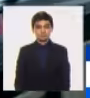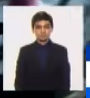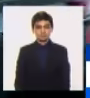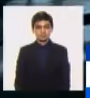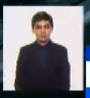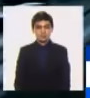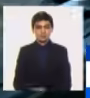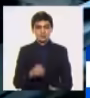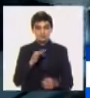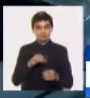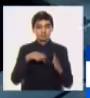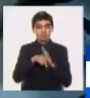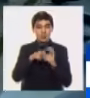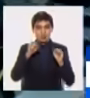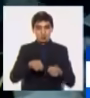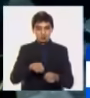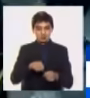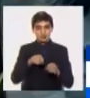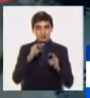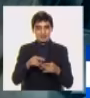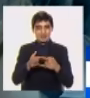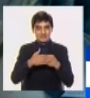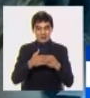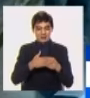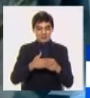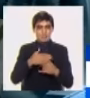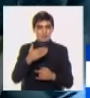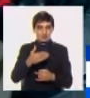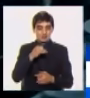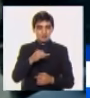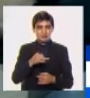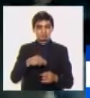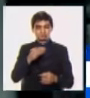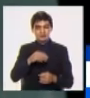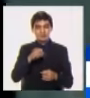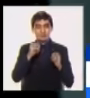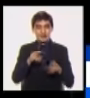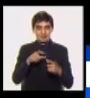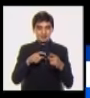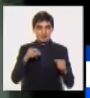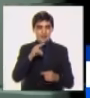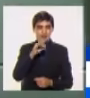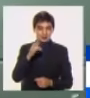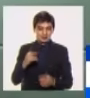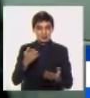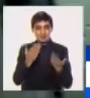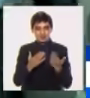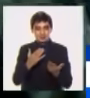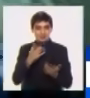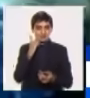итак заходить можно только через переднюю дверь дверь и оплачивайте проезд расой либо через специальное приложение